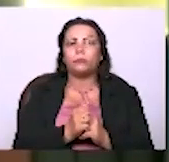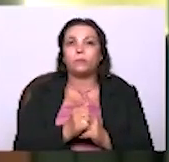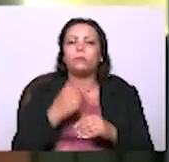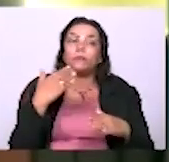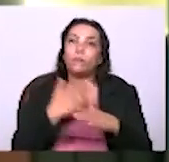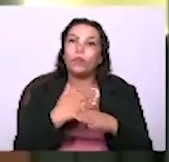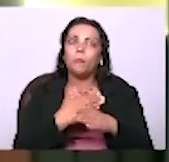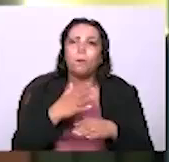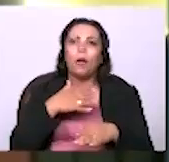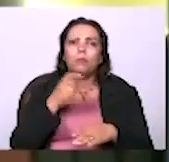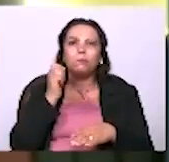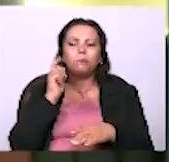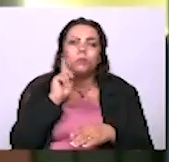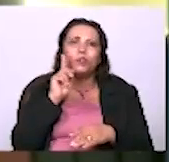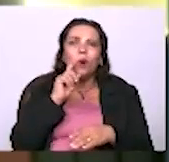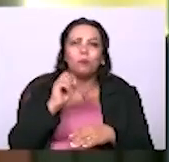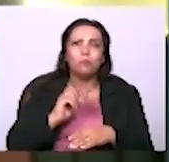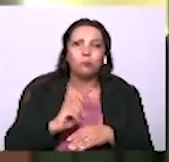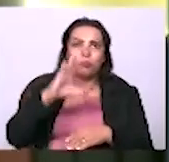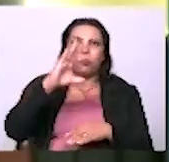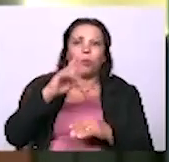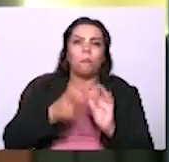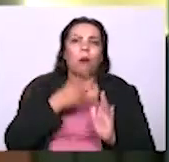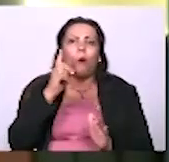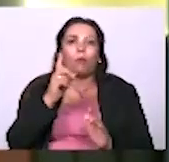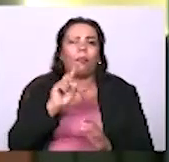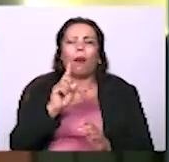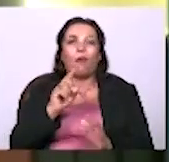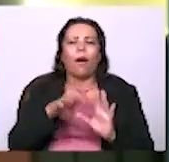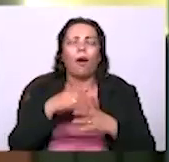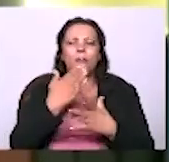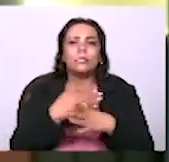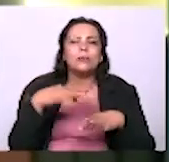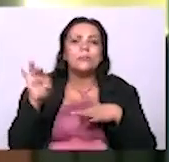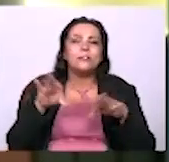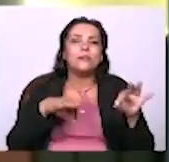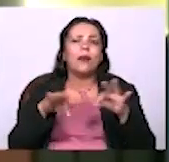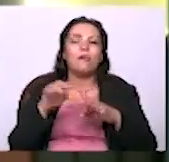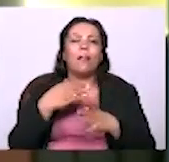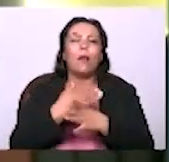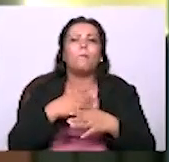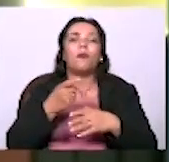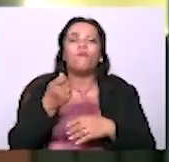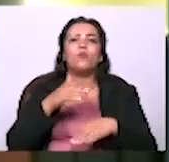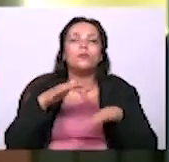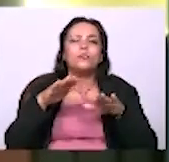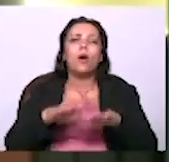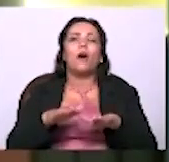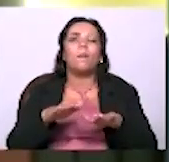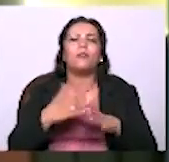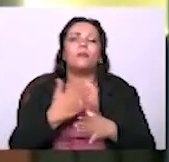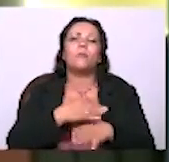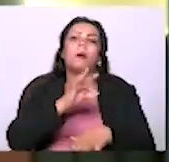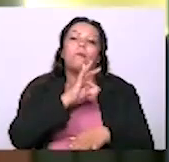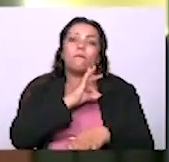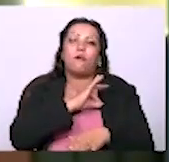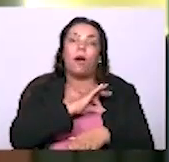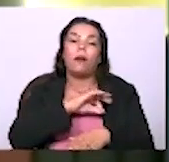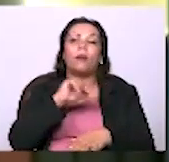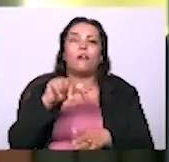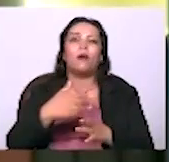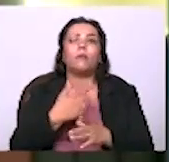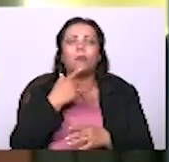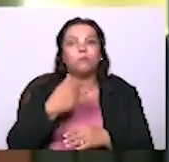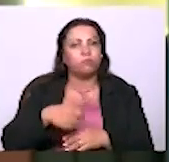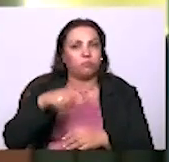بسبب ان هي مش عايزه ترفع مستوى التضخم فهي ايضا سياسات النقديه في البنك المركزي ثبتت اسعار الفائده واسعار